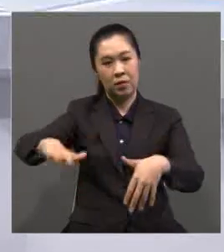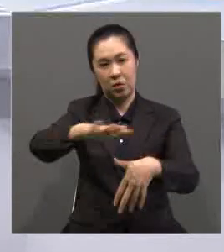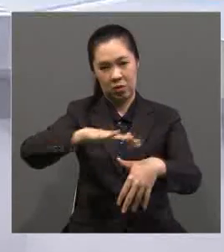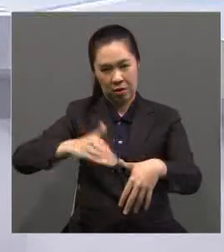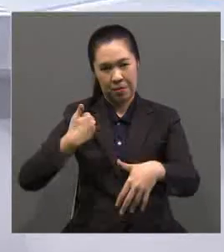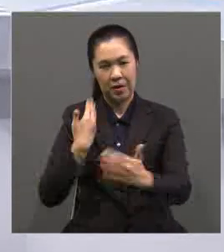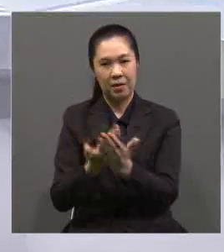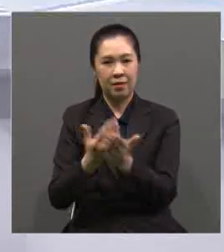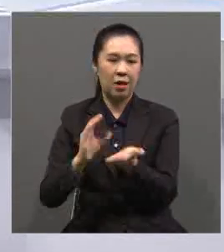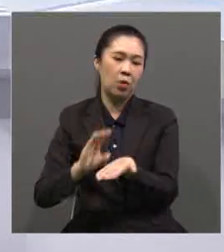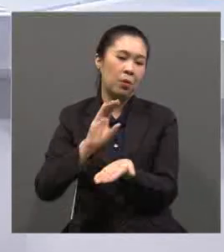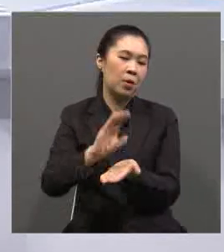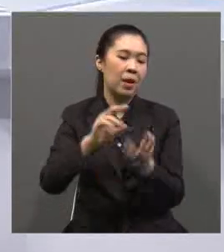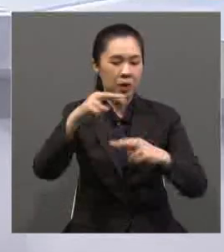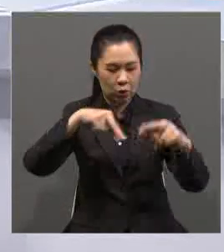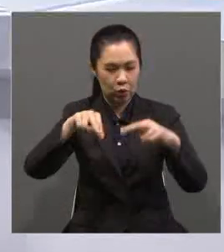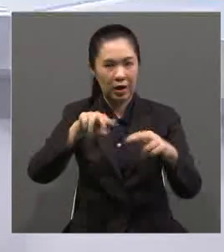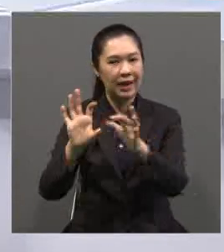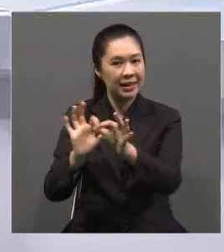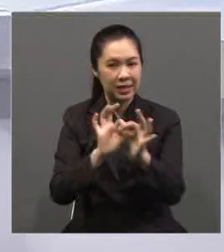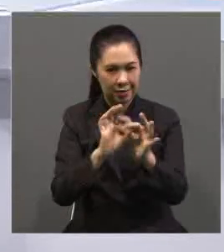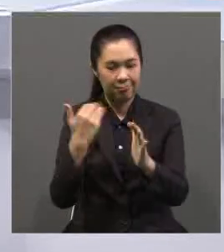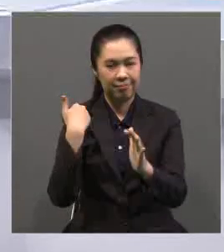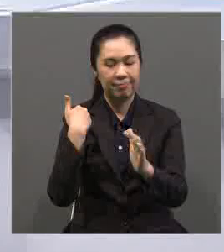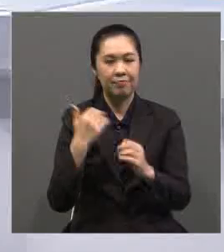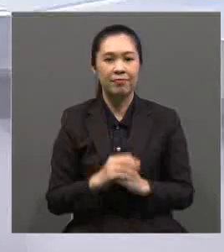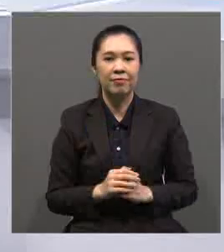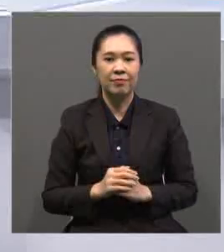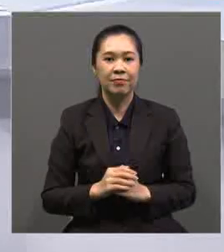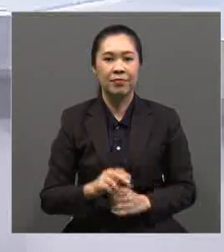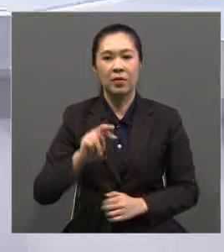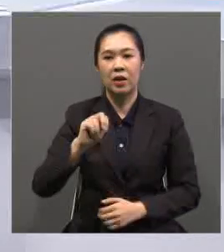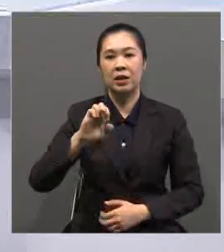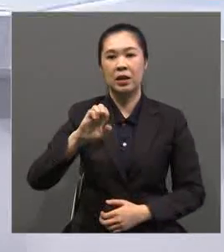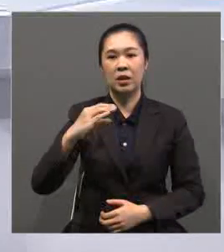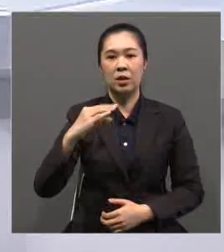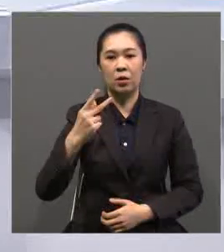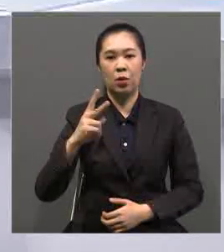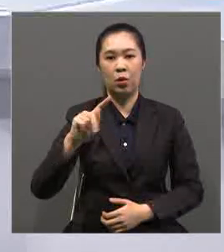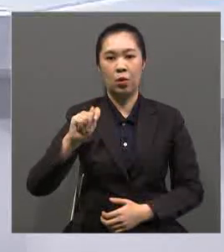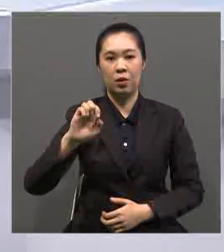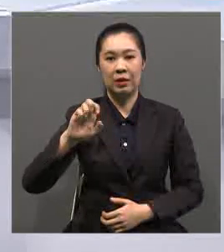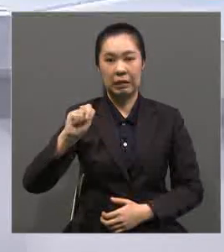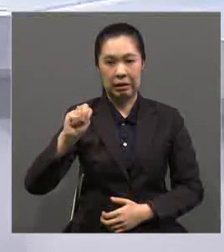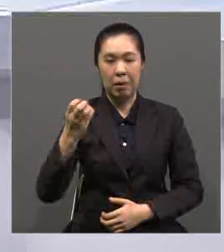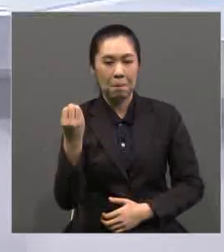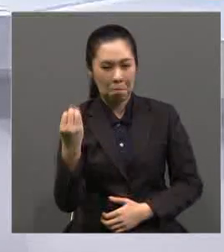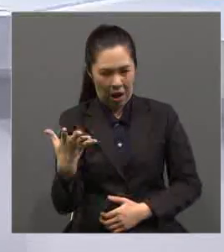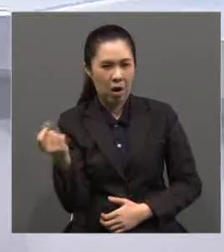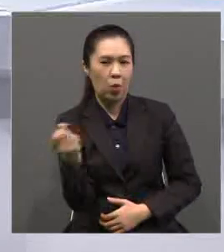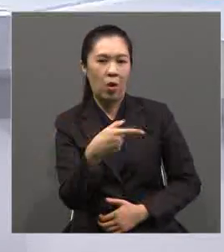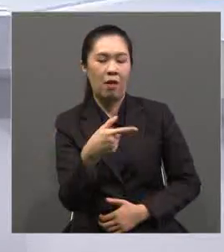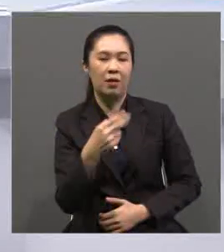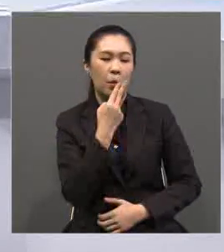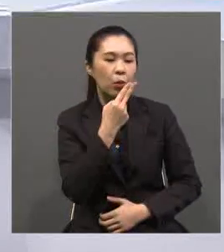ายจ่ายงบประมาณที่จะต้องดูแลนั่นเอง ถูกต้องแล้วอย่างเขาบอกว่านิโคตินของบุหรี่ไฟฟ้าเนี่ยมันมากกว่านิโคตินจากบุหรี่